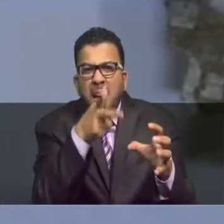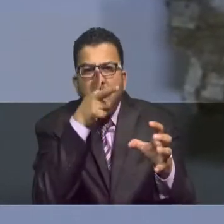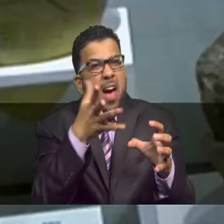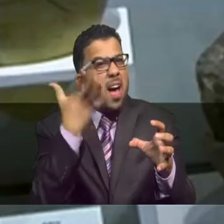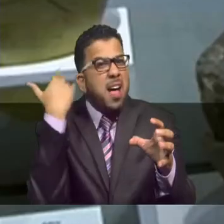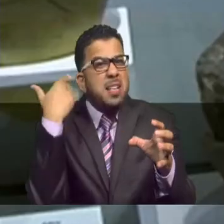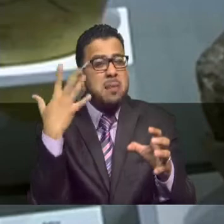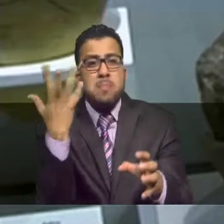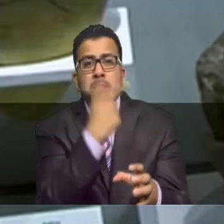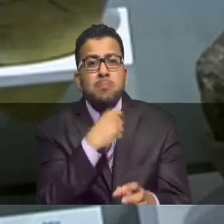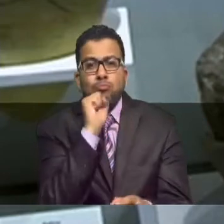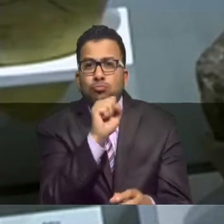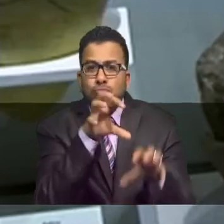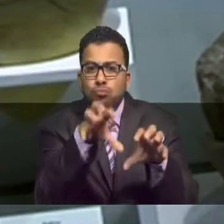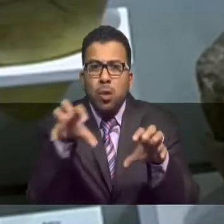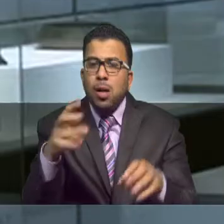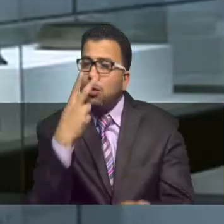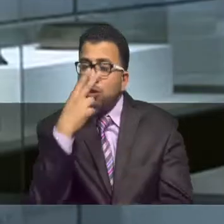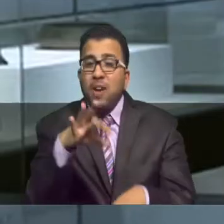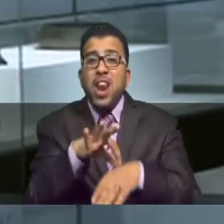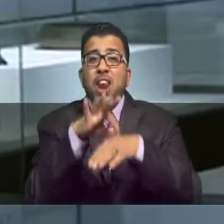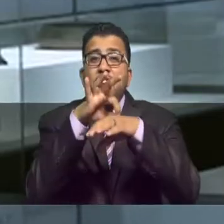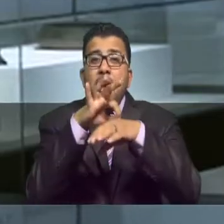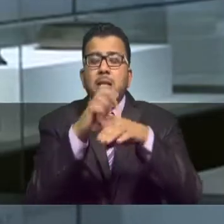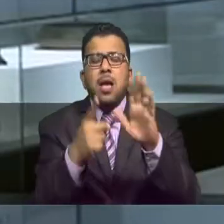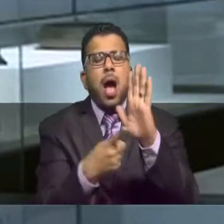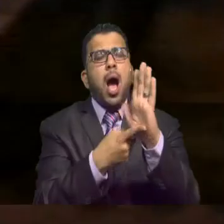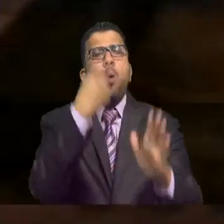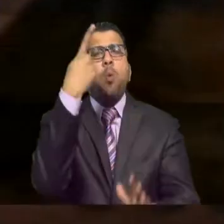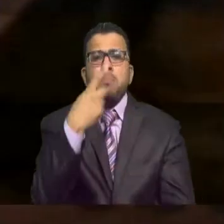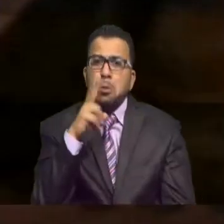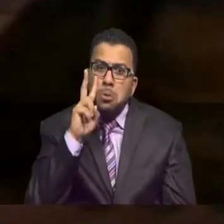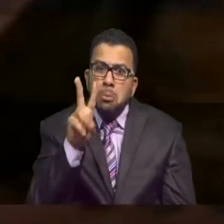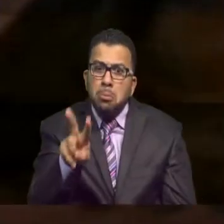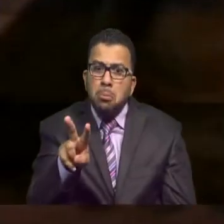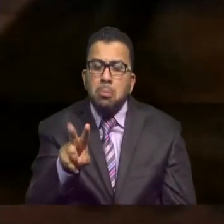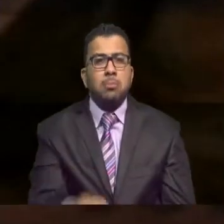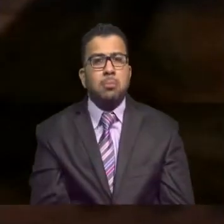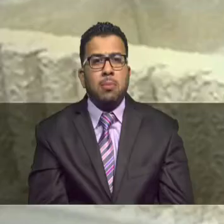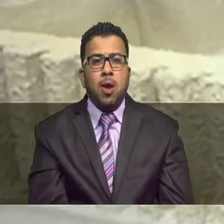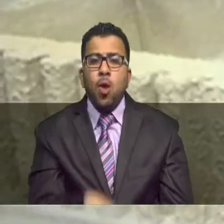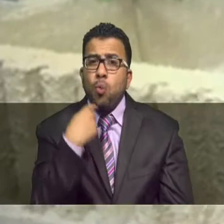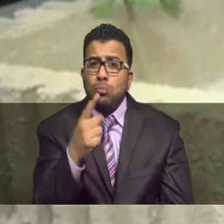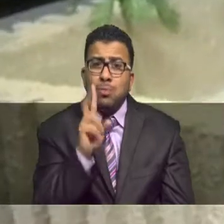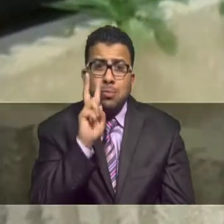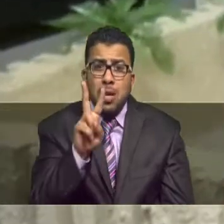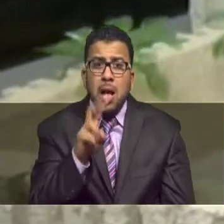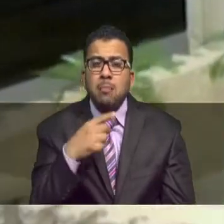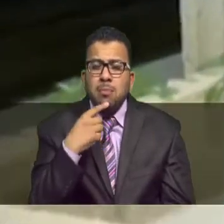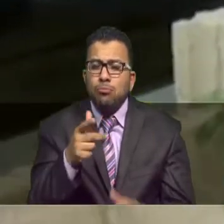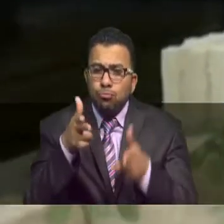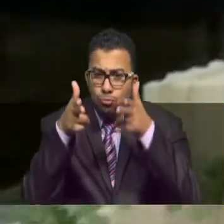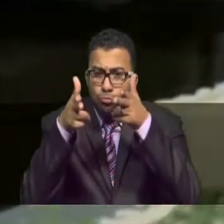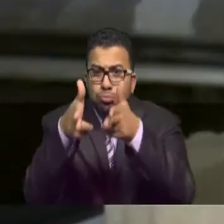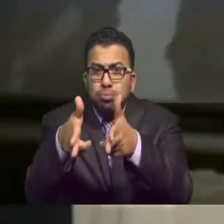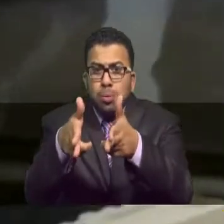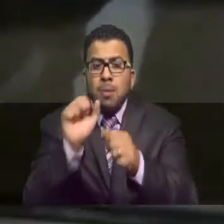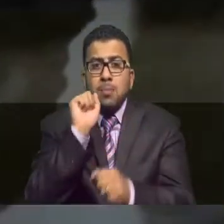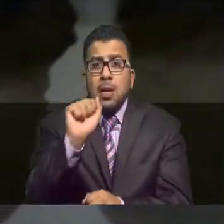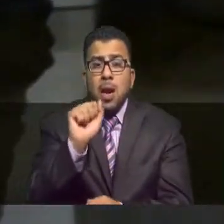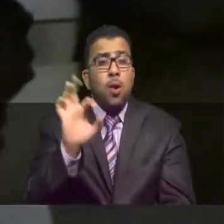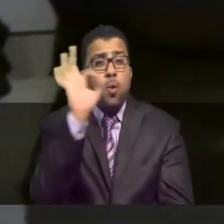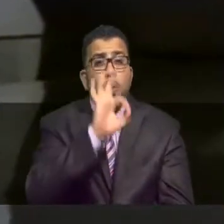90% منها يعرض على الجمهور للمرة الأولى، والتي من خلالها يتم تسليط الضوء على